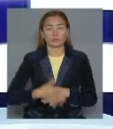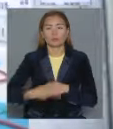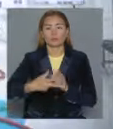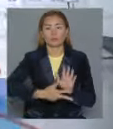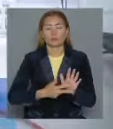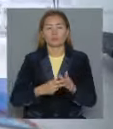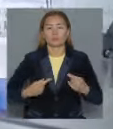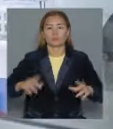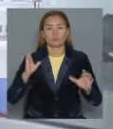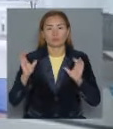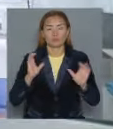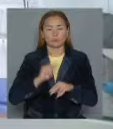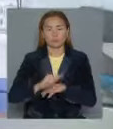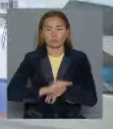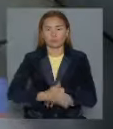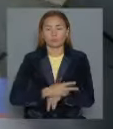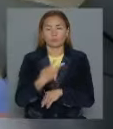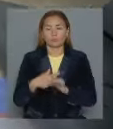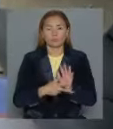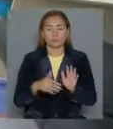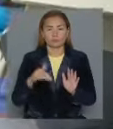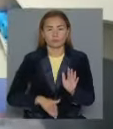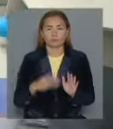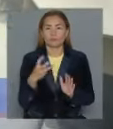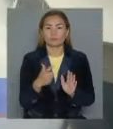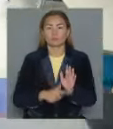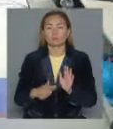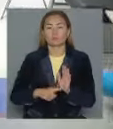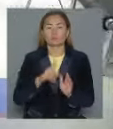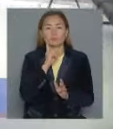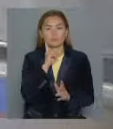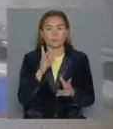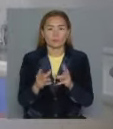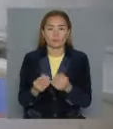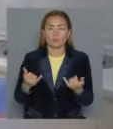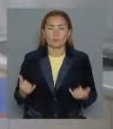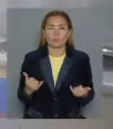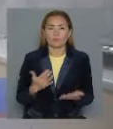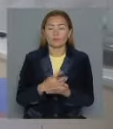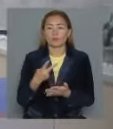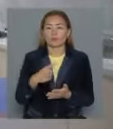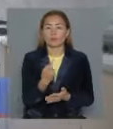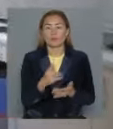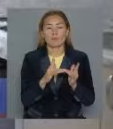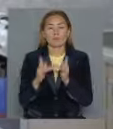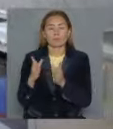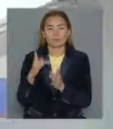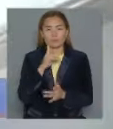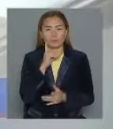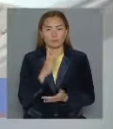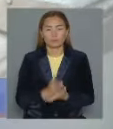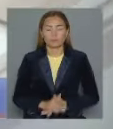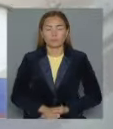28 учебных заведениях обучается 28 307 студентов. В свою очередь имеется 21 общежитие для